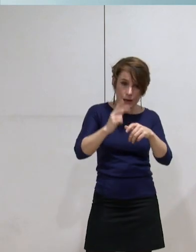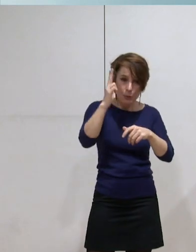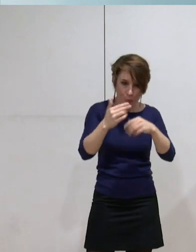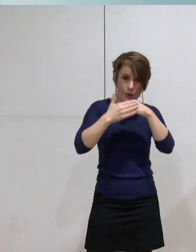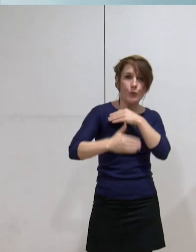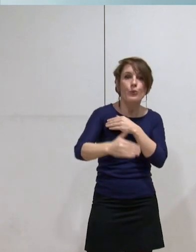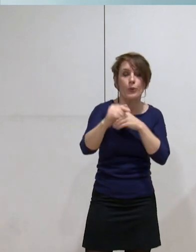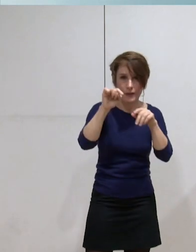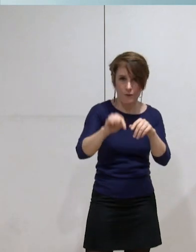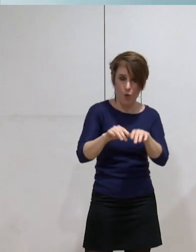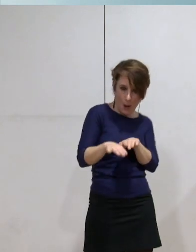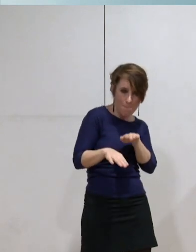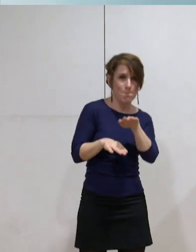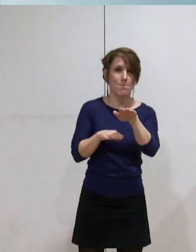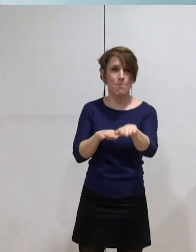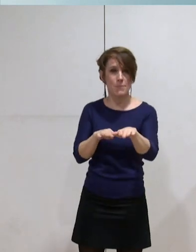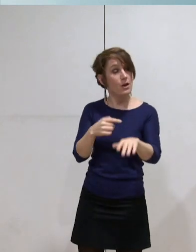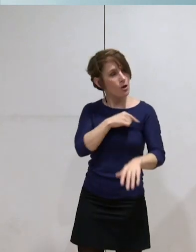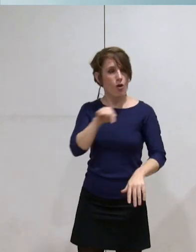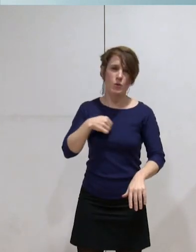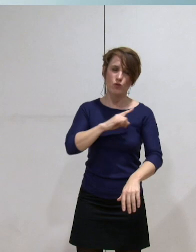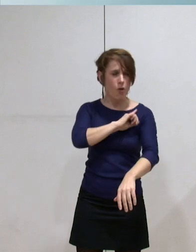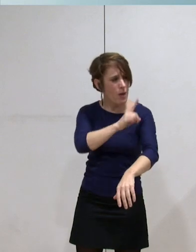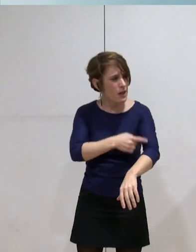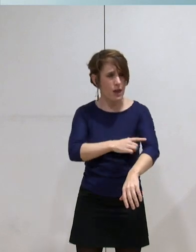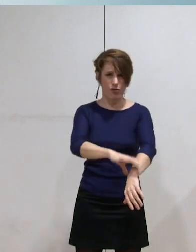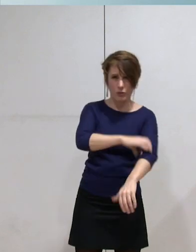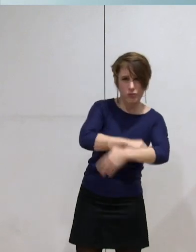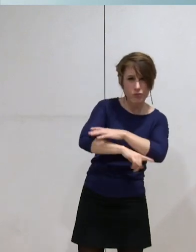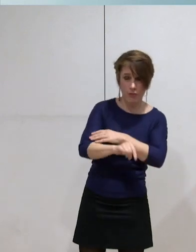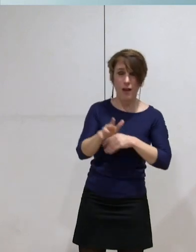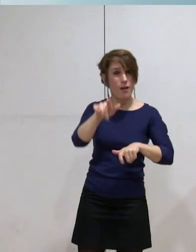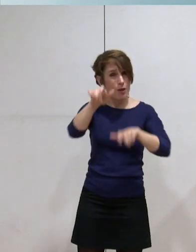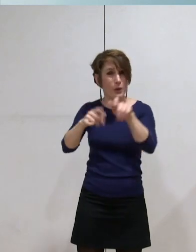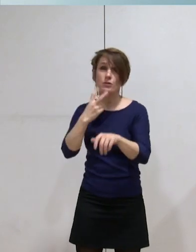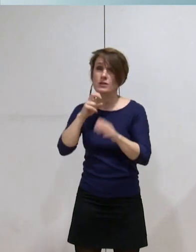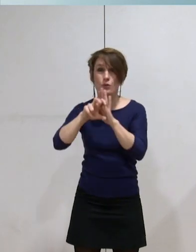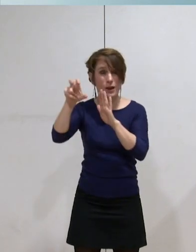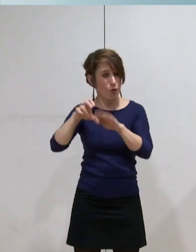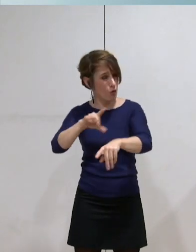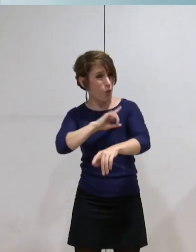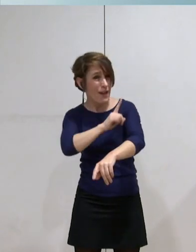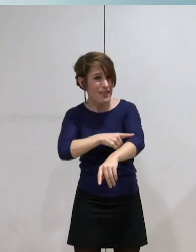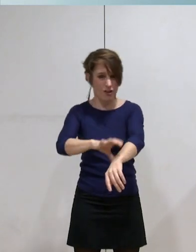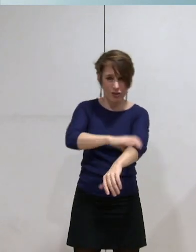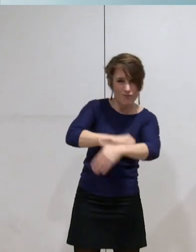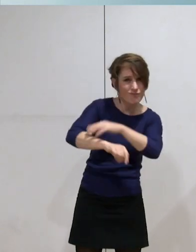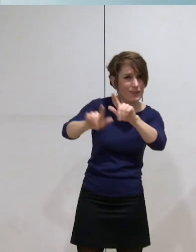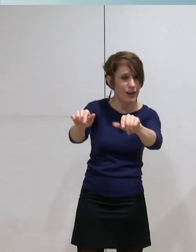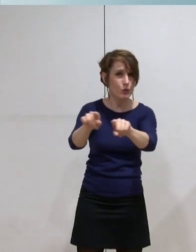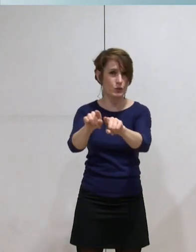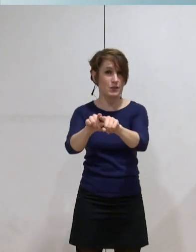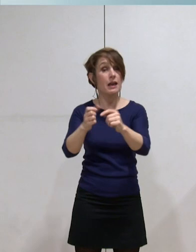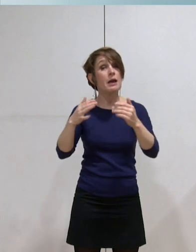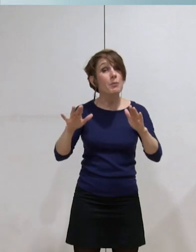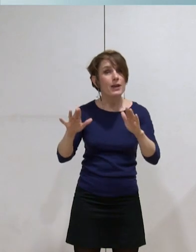pour cela notre détermination notre énergie l'énergie des grenau bois également est là mais la loi